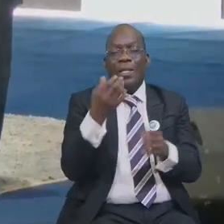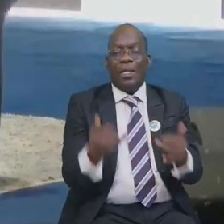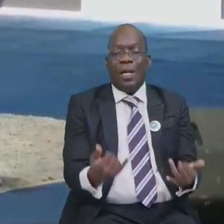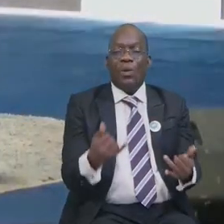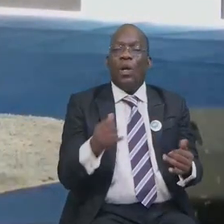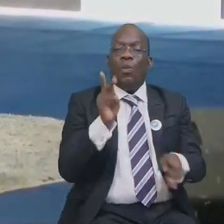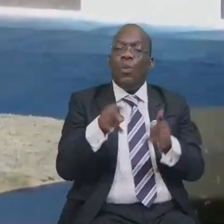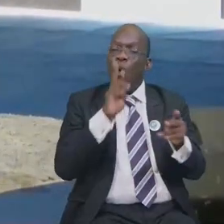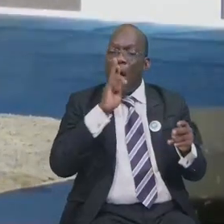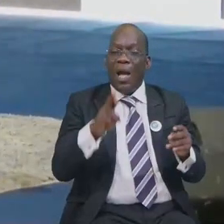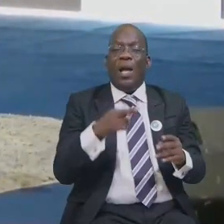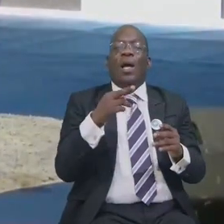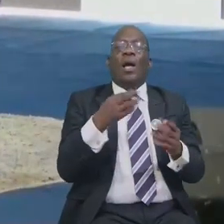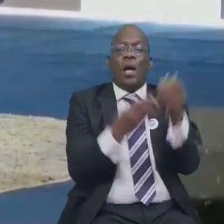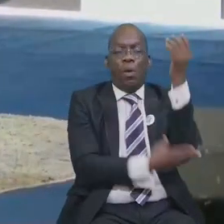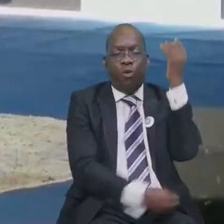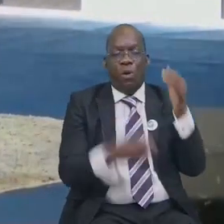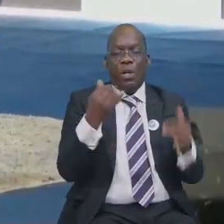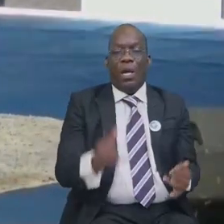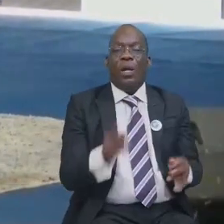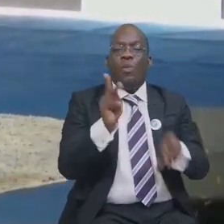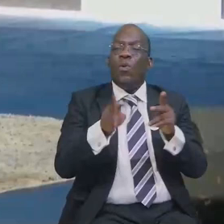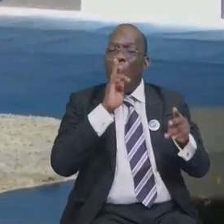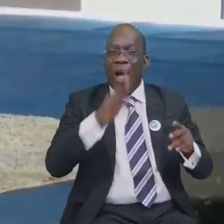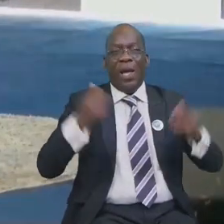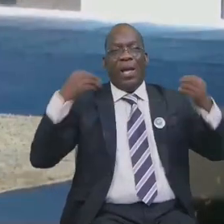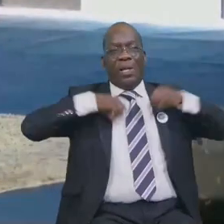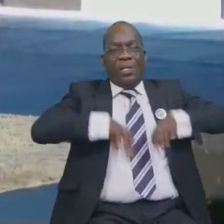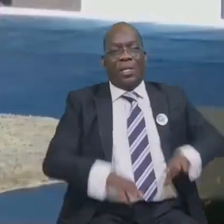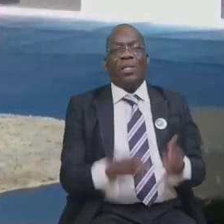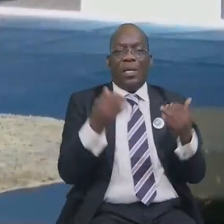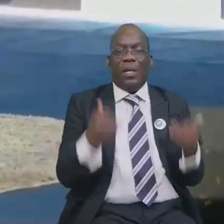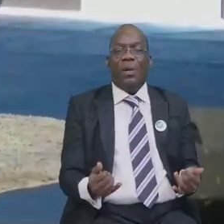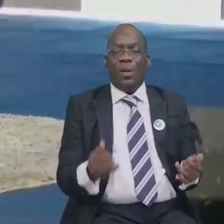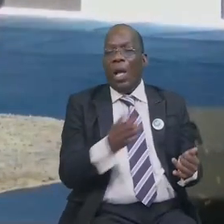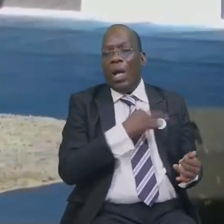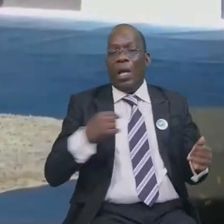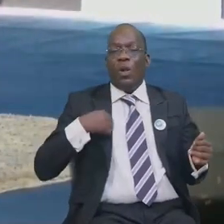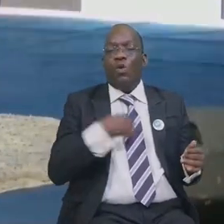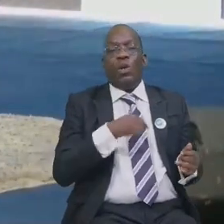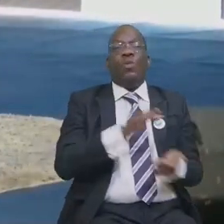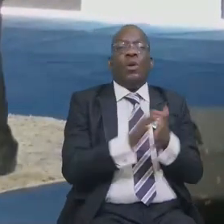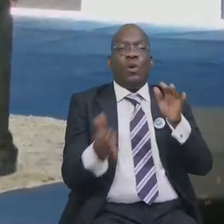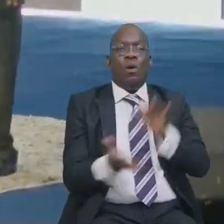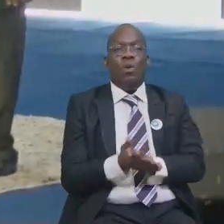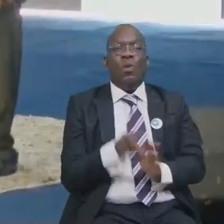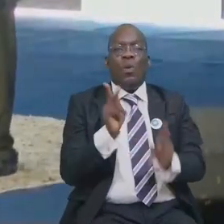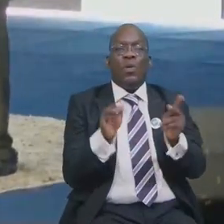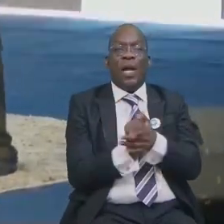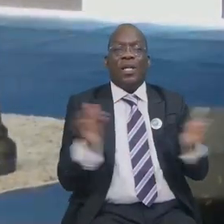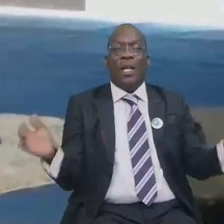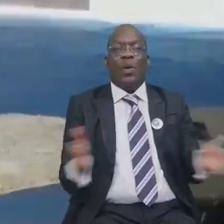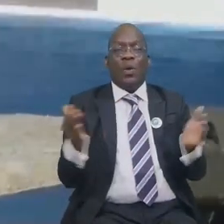maintenant, les gens sont maintenant vraiment découragés et nous devenons des motivateurs ». Et nous